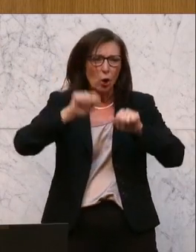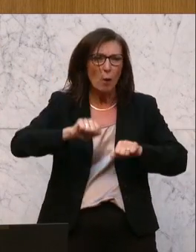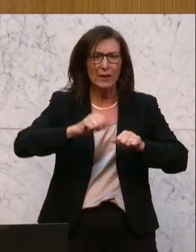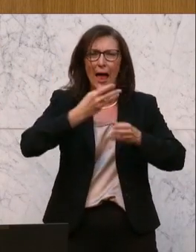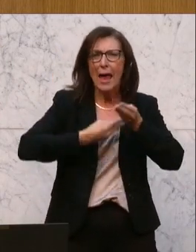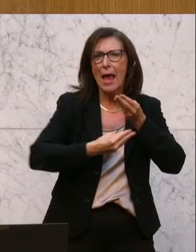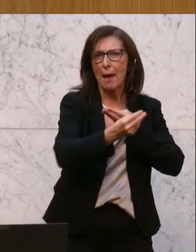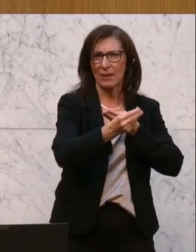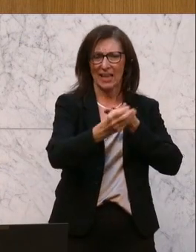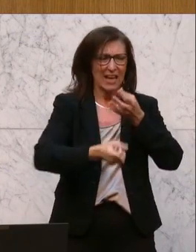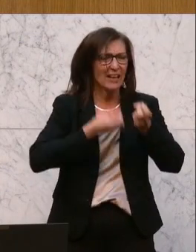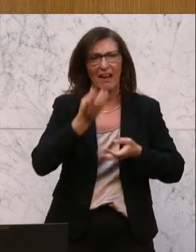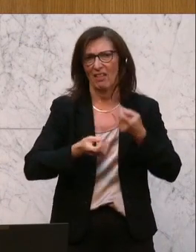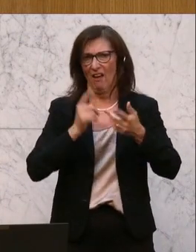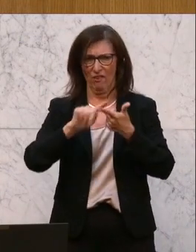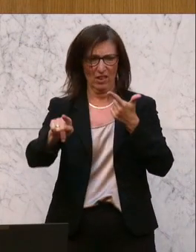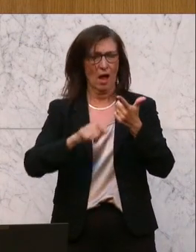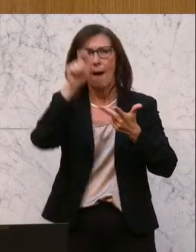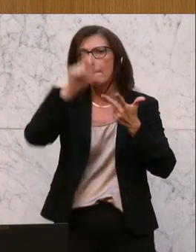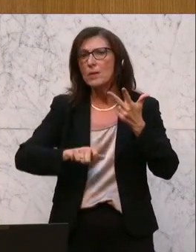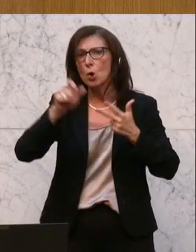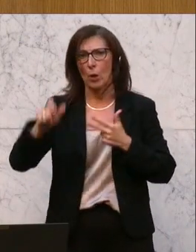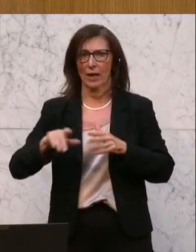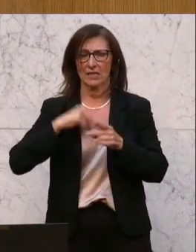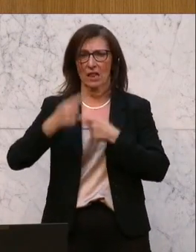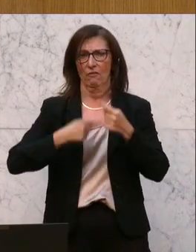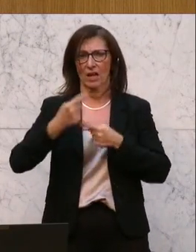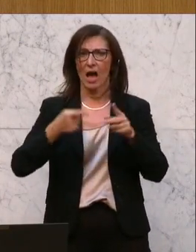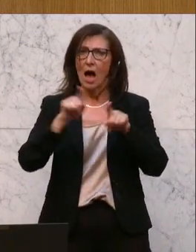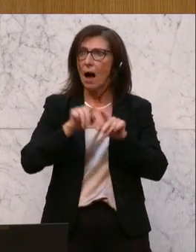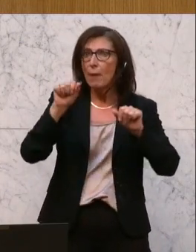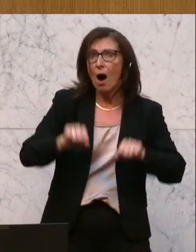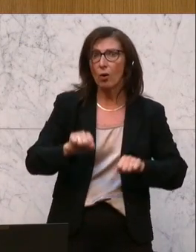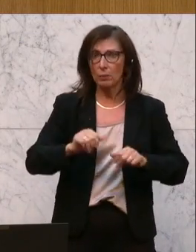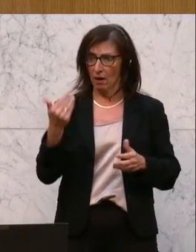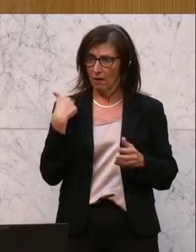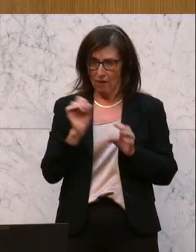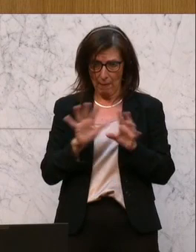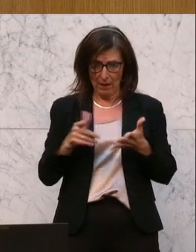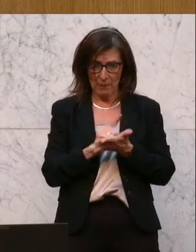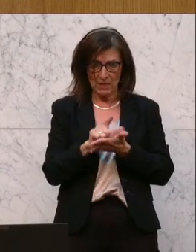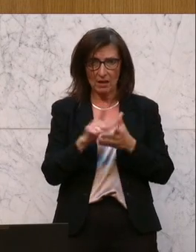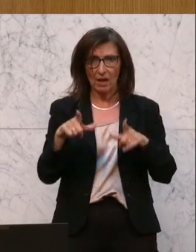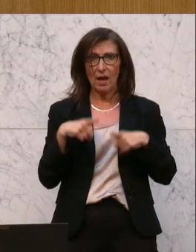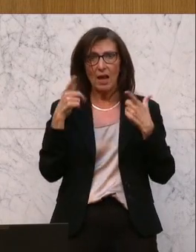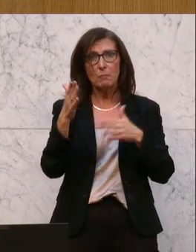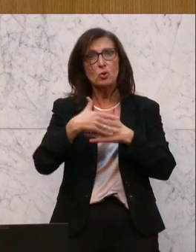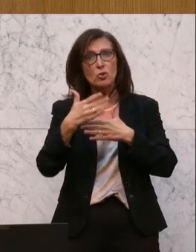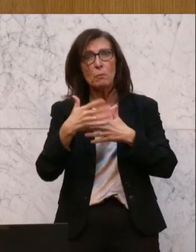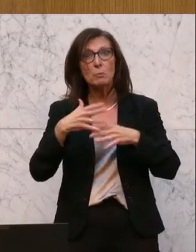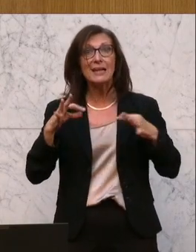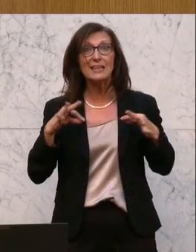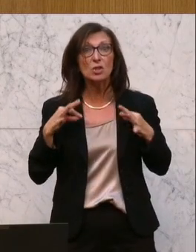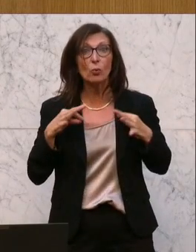Empathie, Kreativität, auch Persönlichkeitsentwicklung, aber auch Kompetenzen, wir haben es erlebt in der Pandemie, wie zum Beispiel